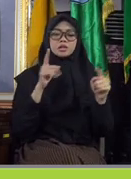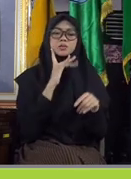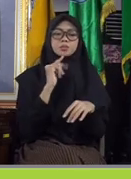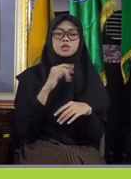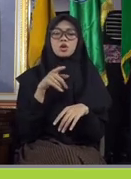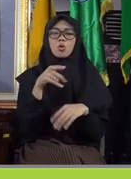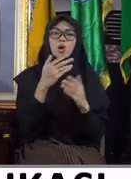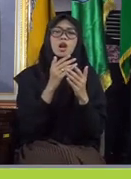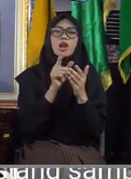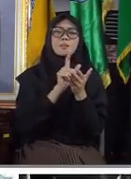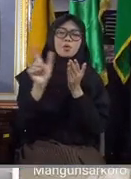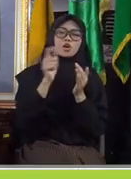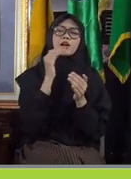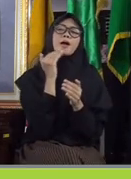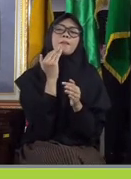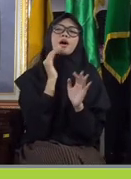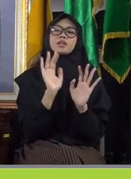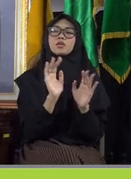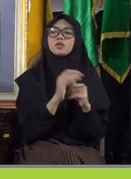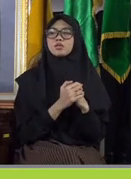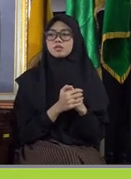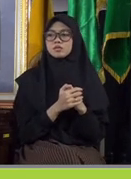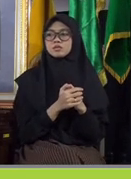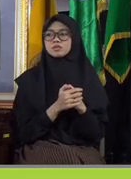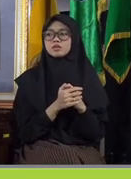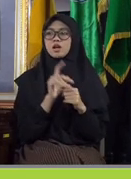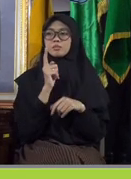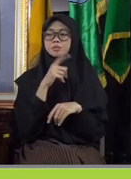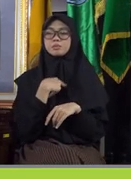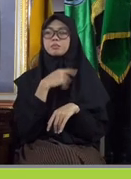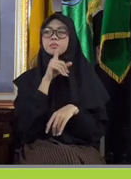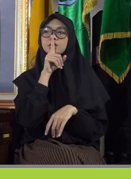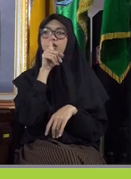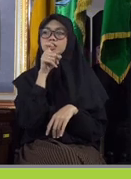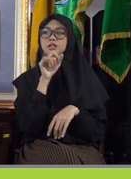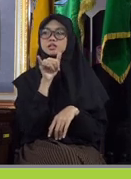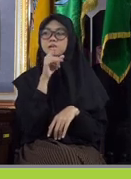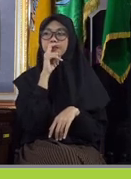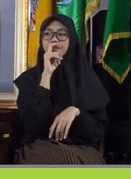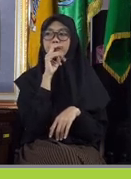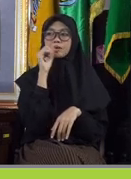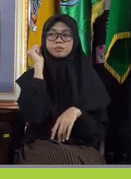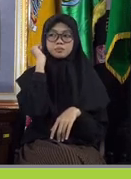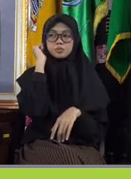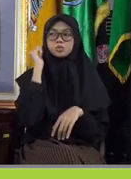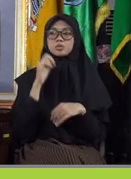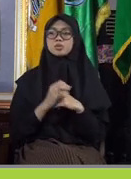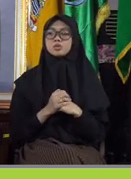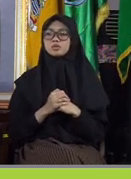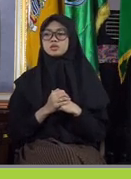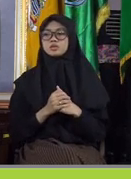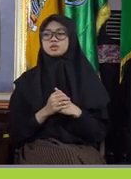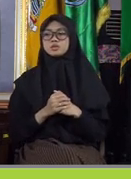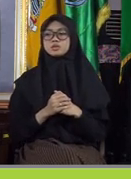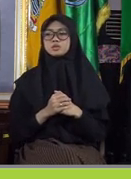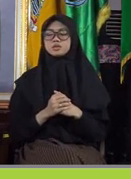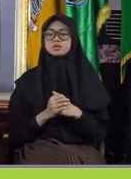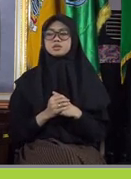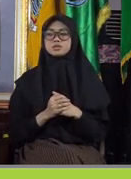anjir di Makassar bertanya pada bapak ibu forum musrenbang yang terhormat